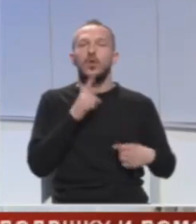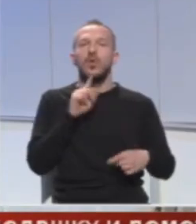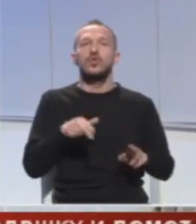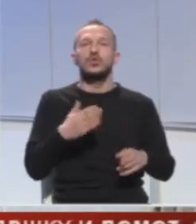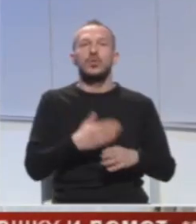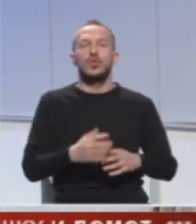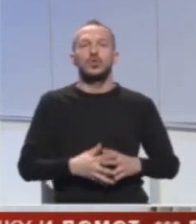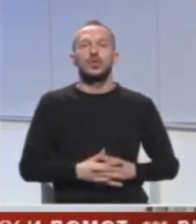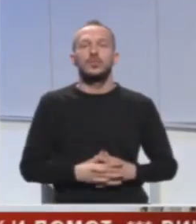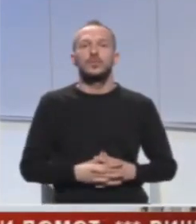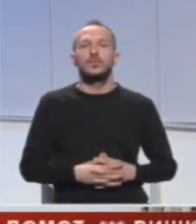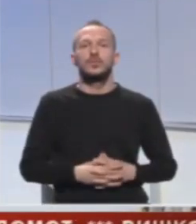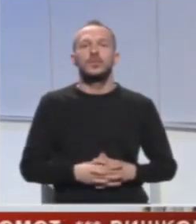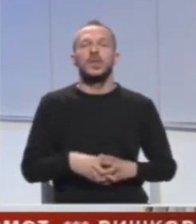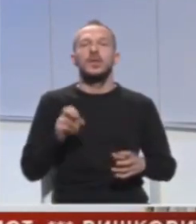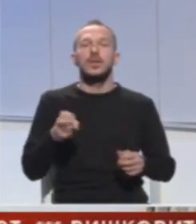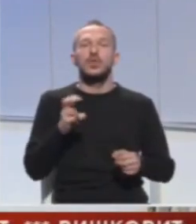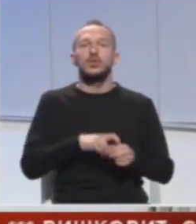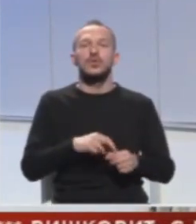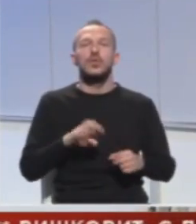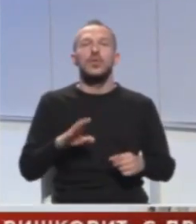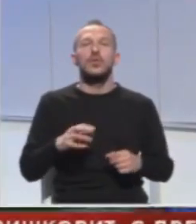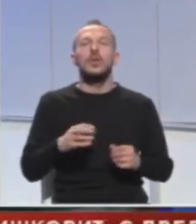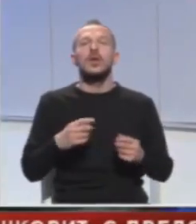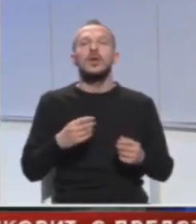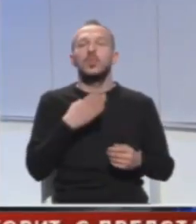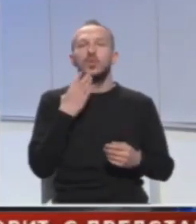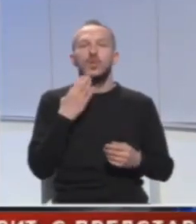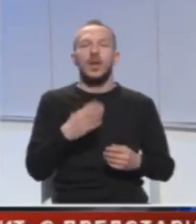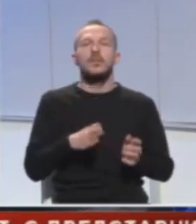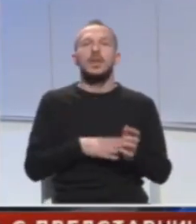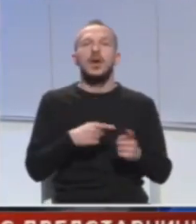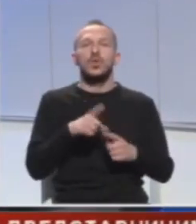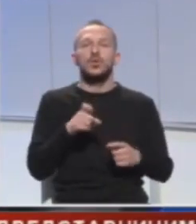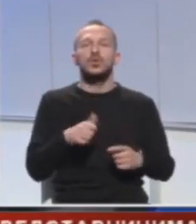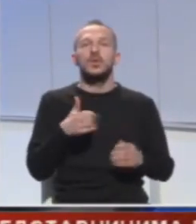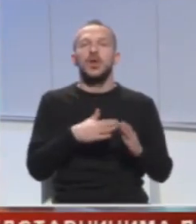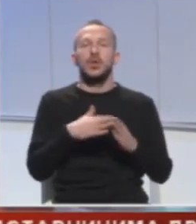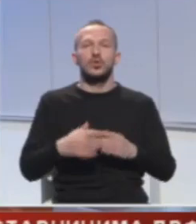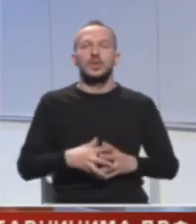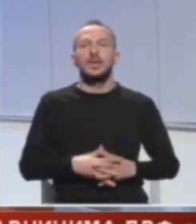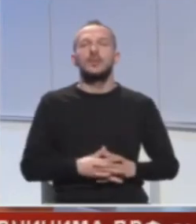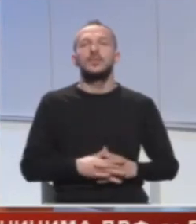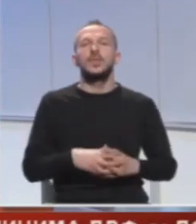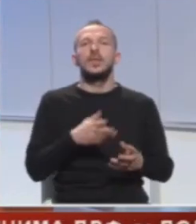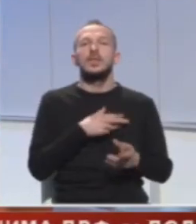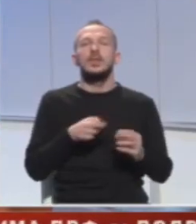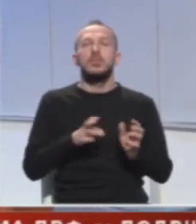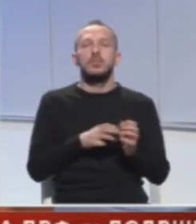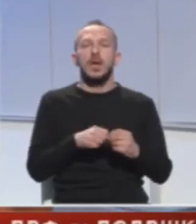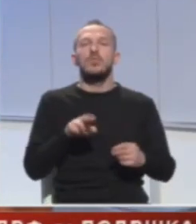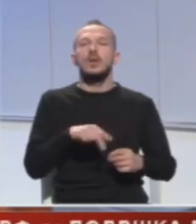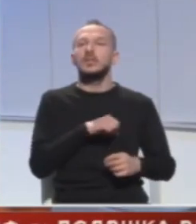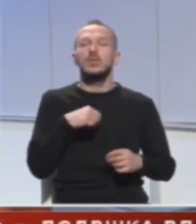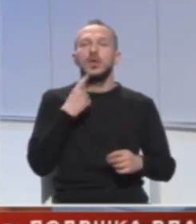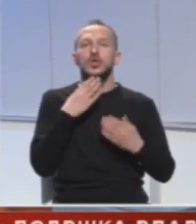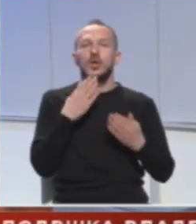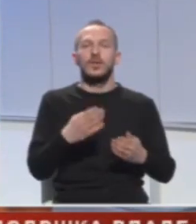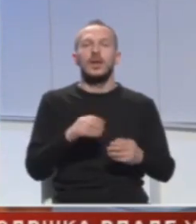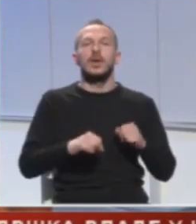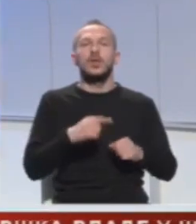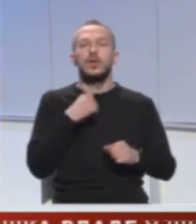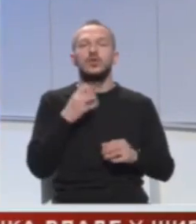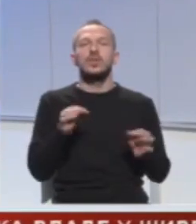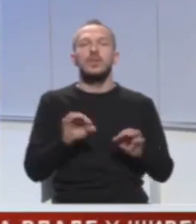pomoći i da mi učestvuju ako more, hvala. Milka Kosić je prva komšinica. Za Branu ima samo riječi hvale jer je,